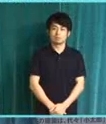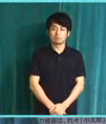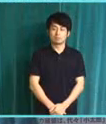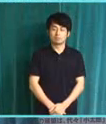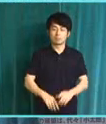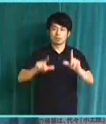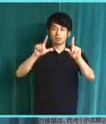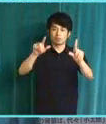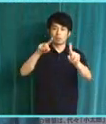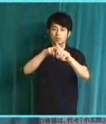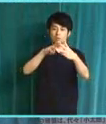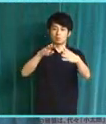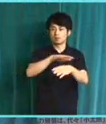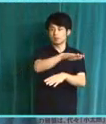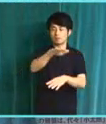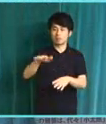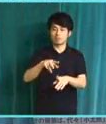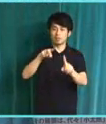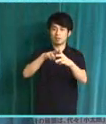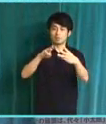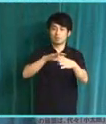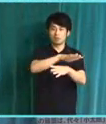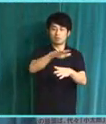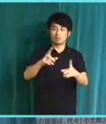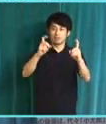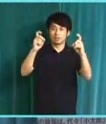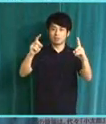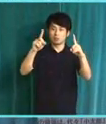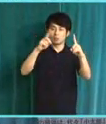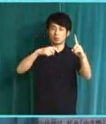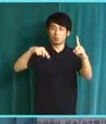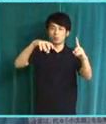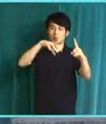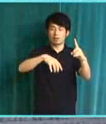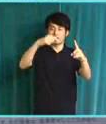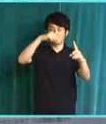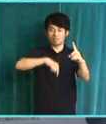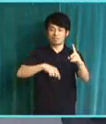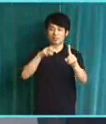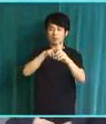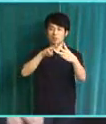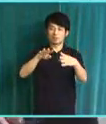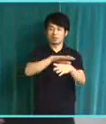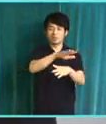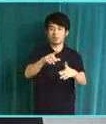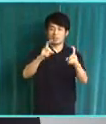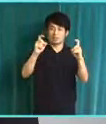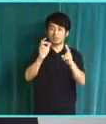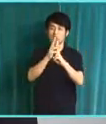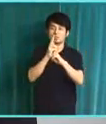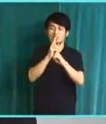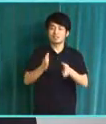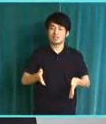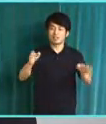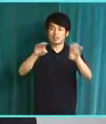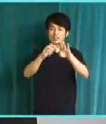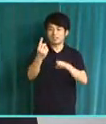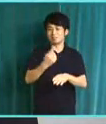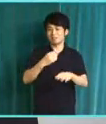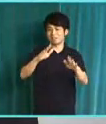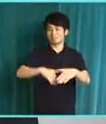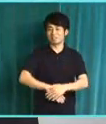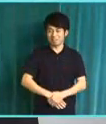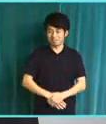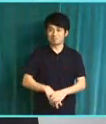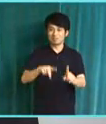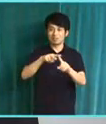今回の広報小田原は小田原城址公園内にあります小田原城忍者館にお邪魔をしています。こちら小田